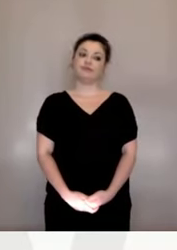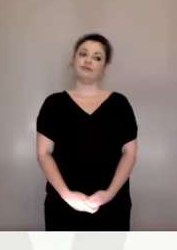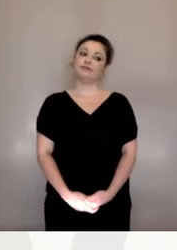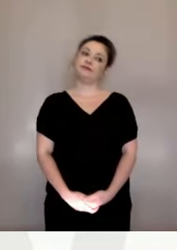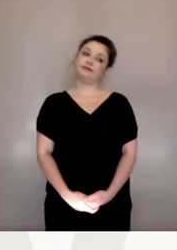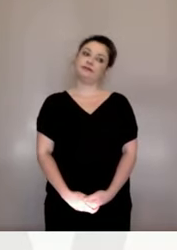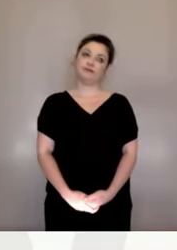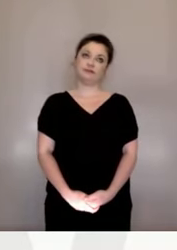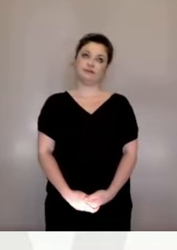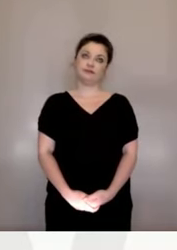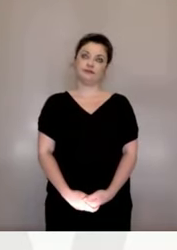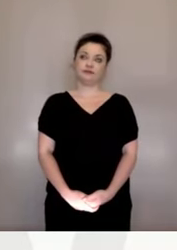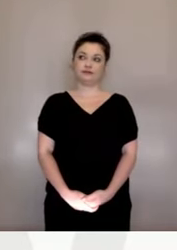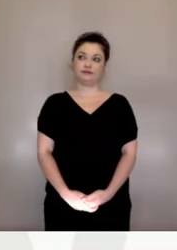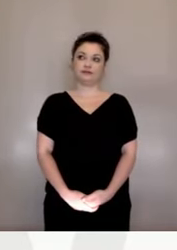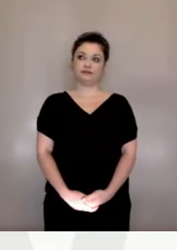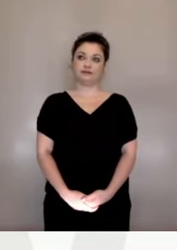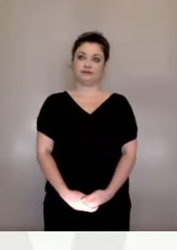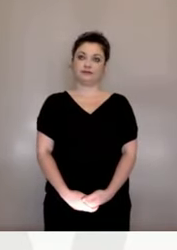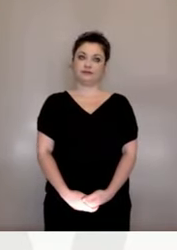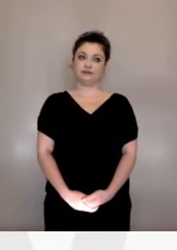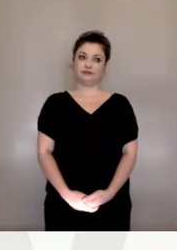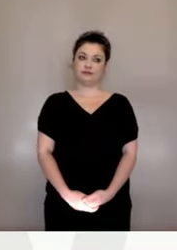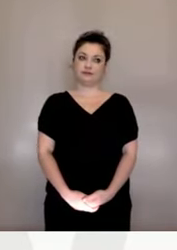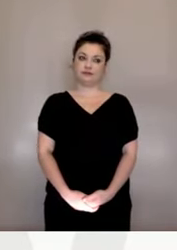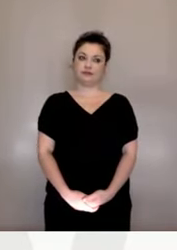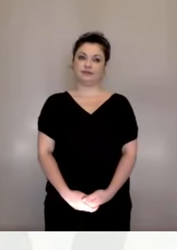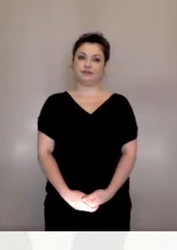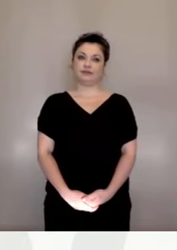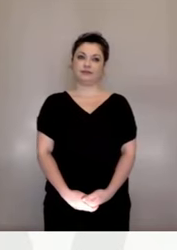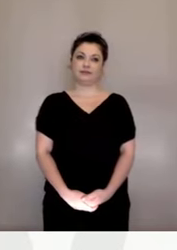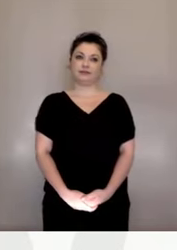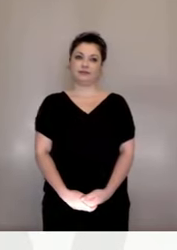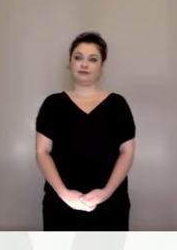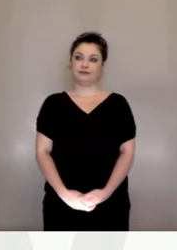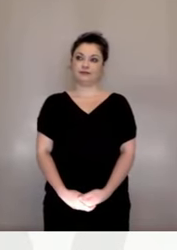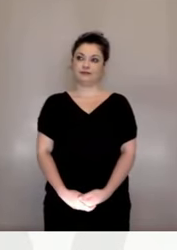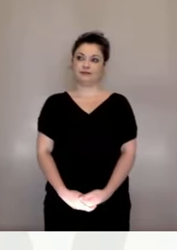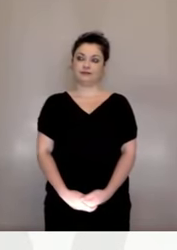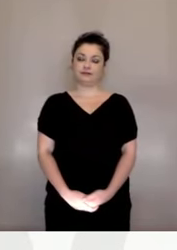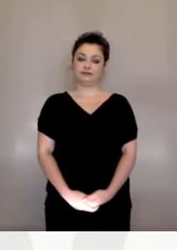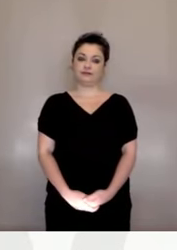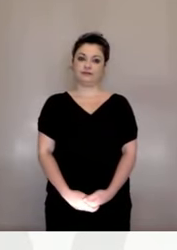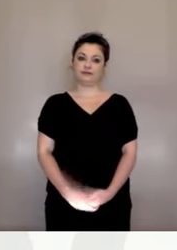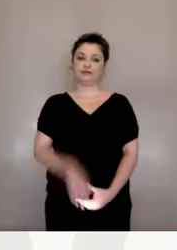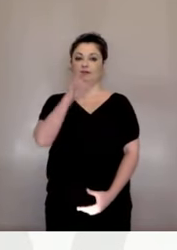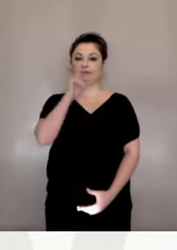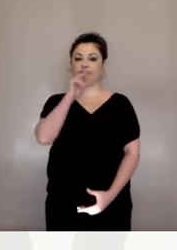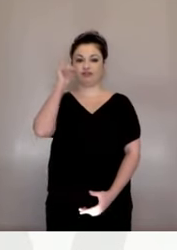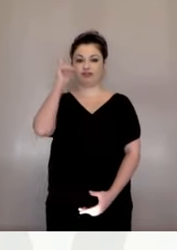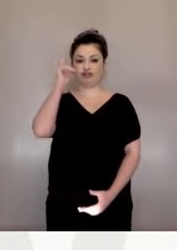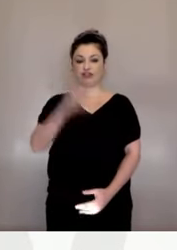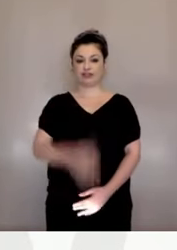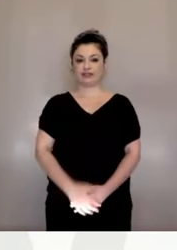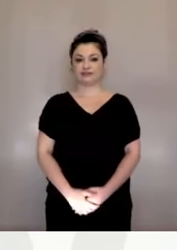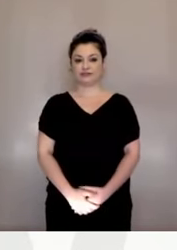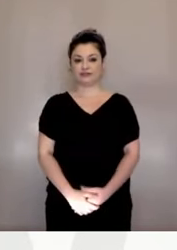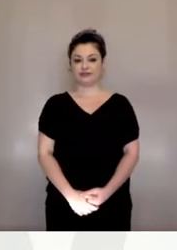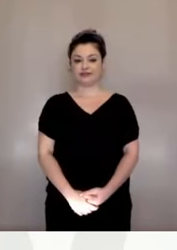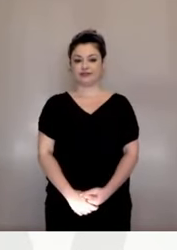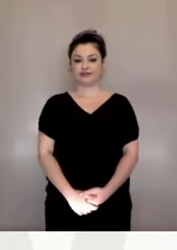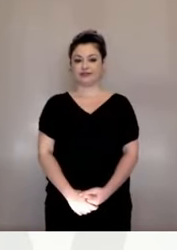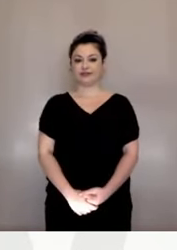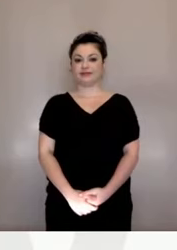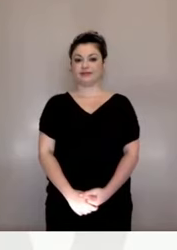une conséquence fondamentale sur le plan de la responsabilité. Si la responsabilité pensée comme commune est celle de